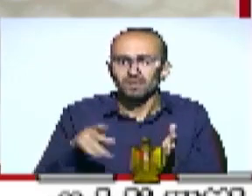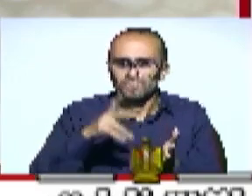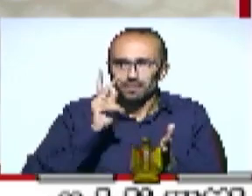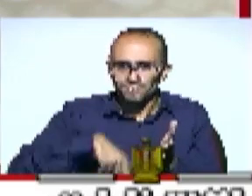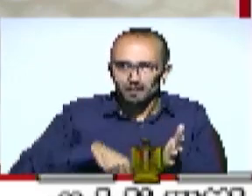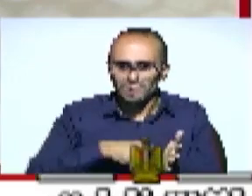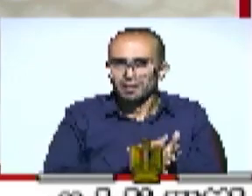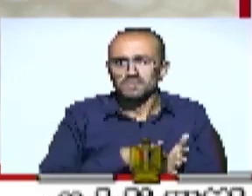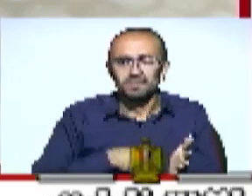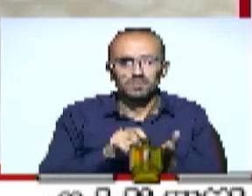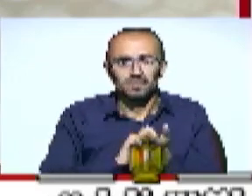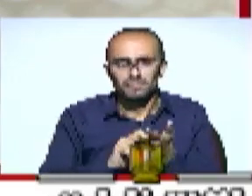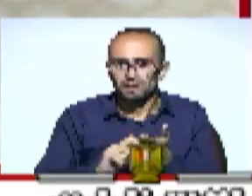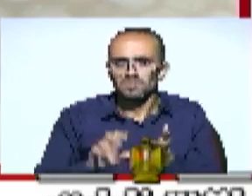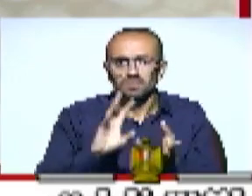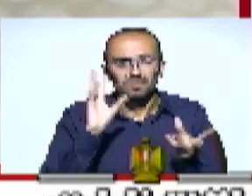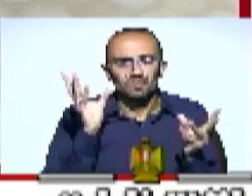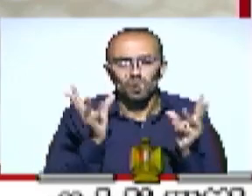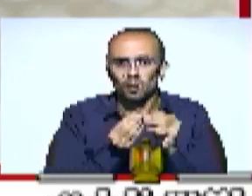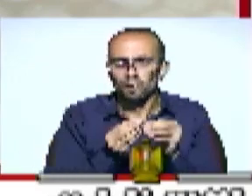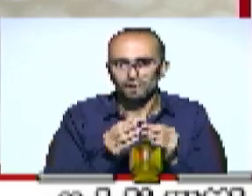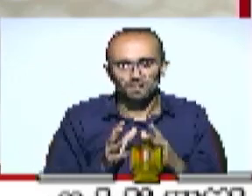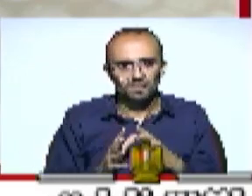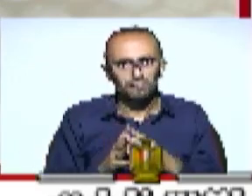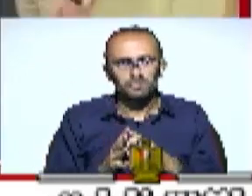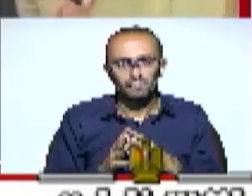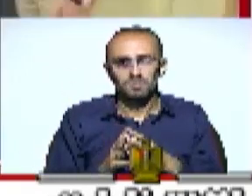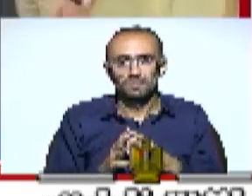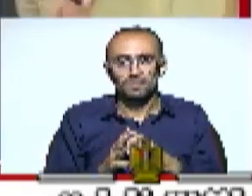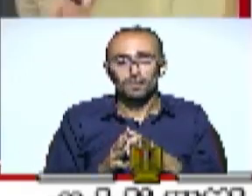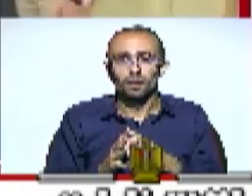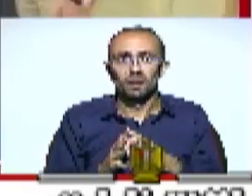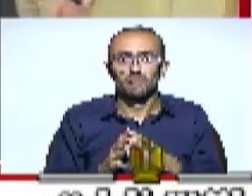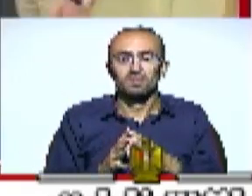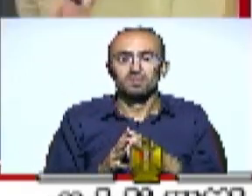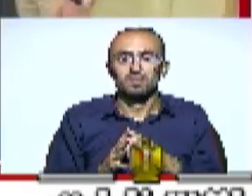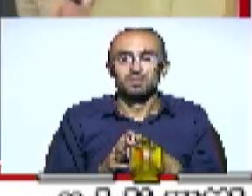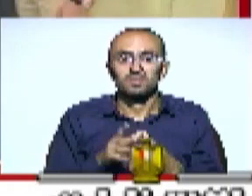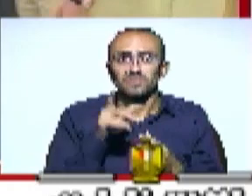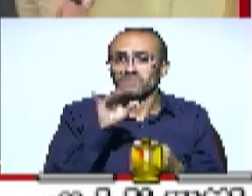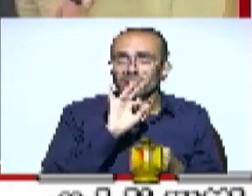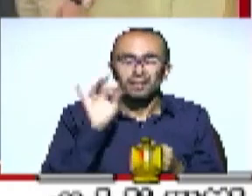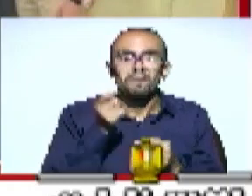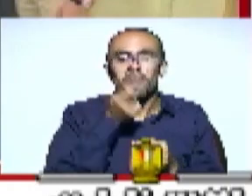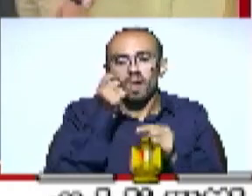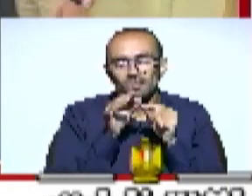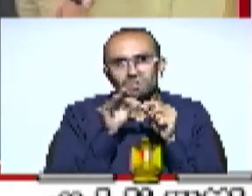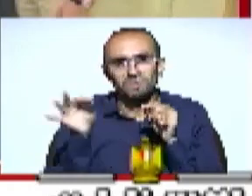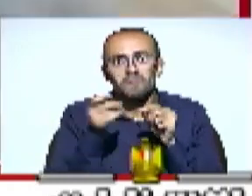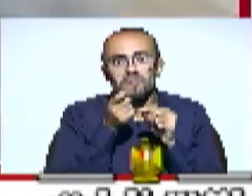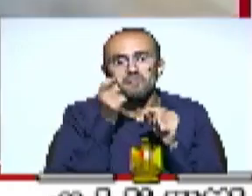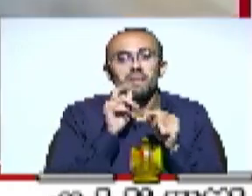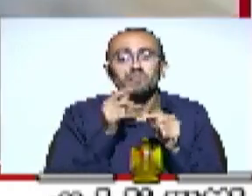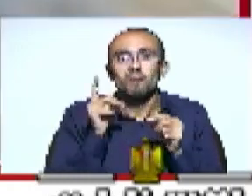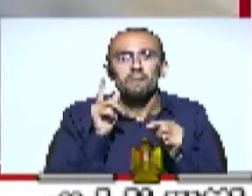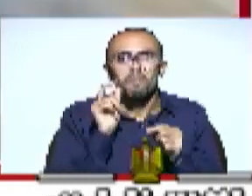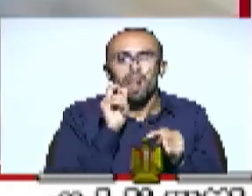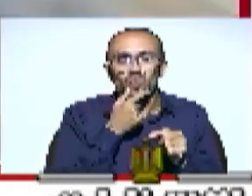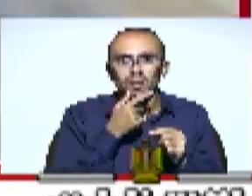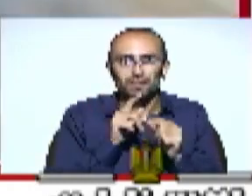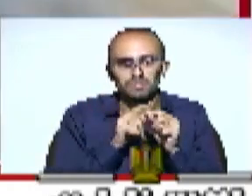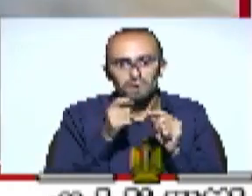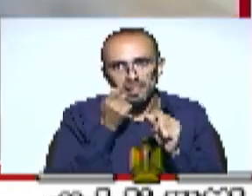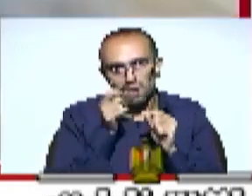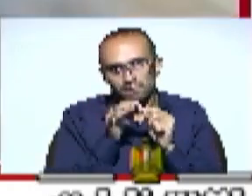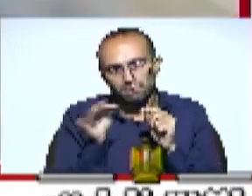اللي بيسجل اسمه ياخد البطاقة للتأكد من الشخصية. دي في البرشة مركز ملاوي، والمصدر